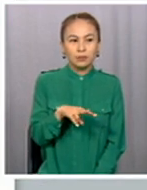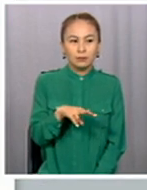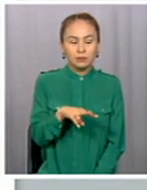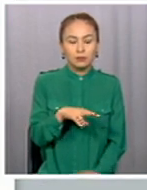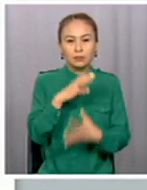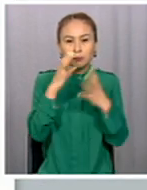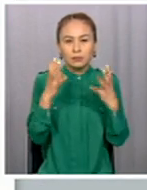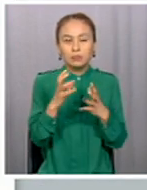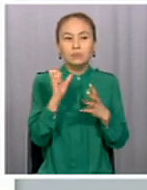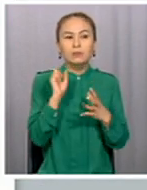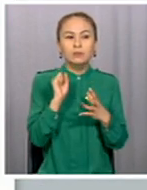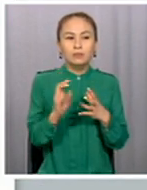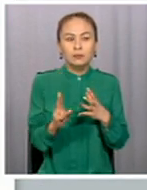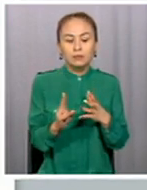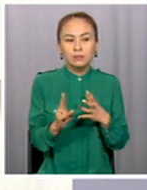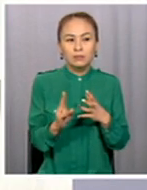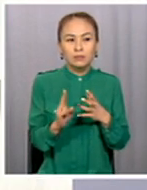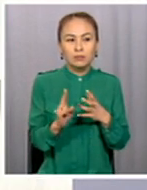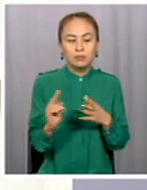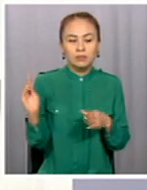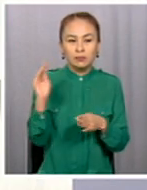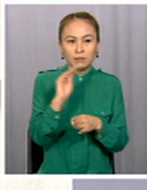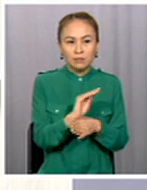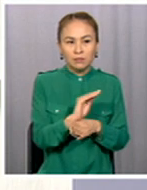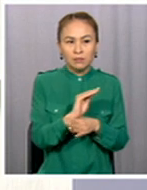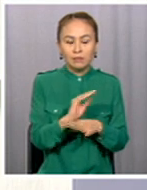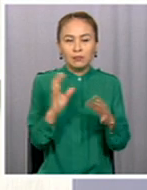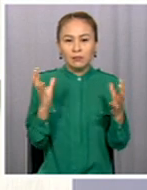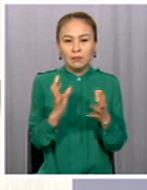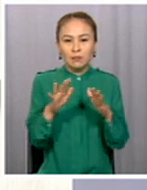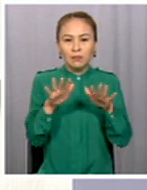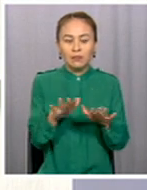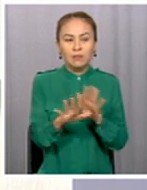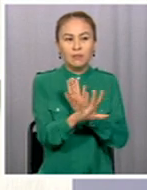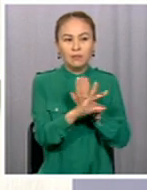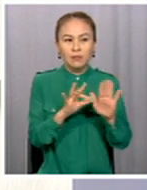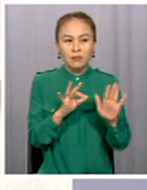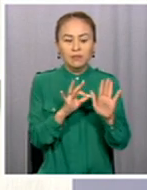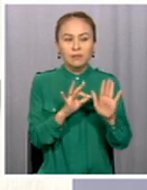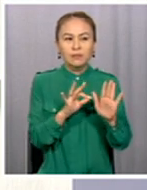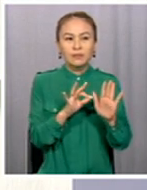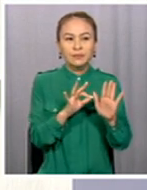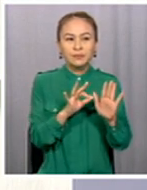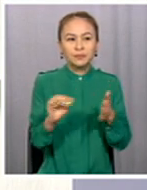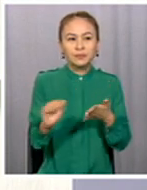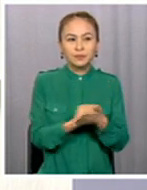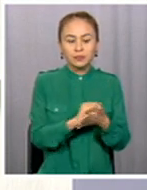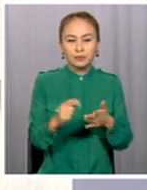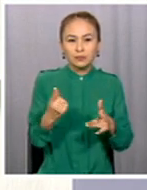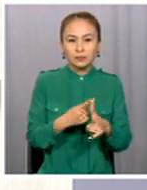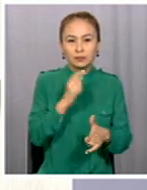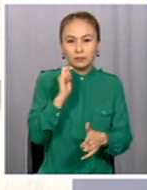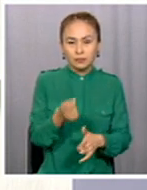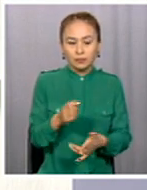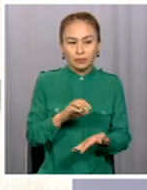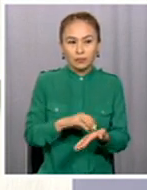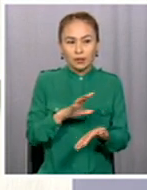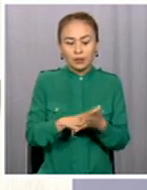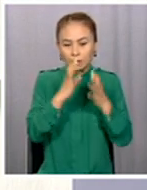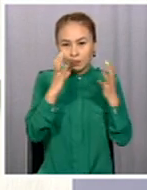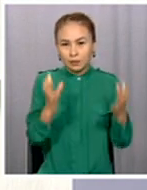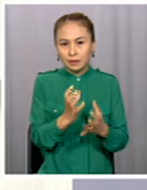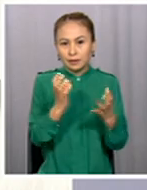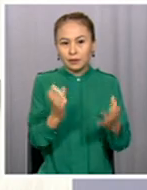қалай сақтауымыз қажет, және де сақтайтын орынды белгілейміз, құжатқа атау береміз, және сақтау